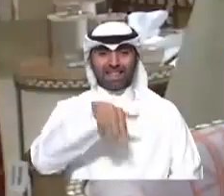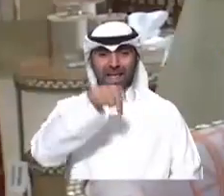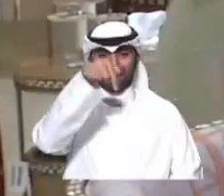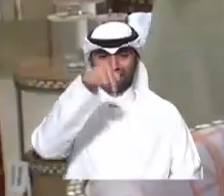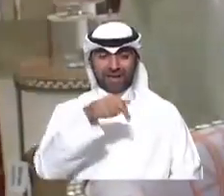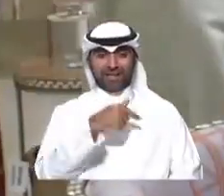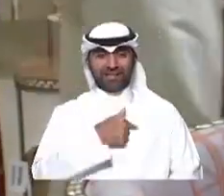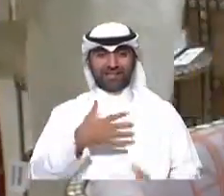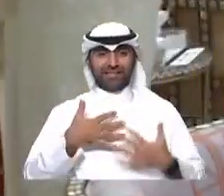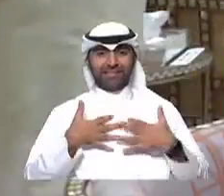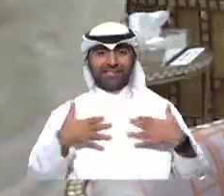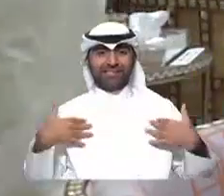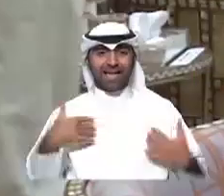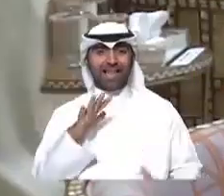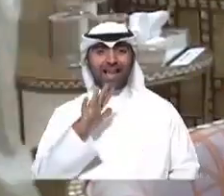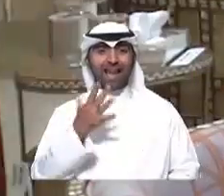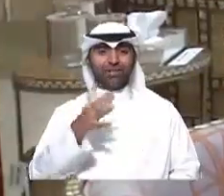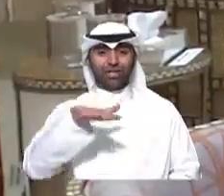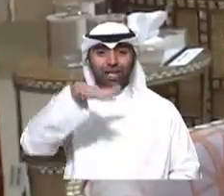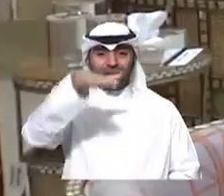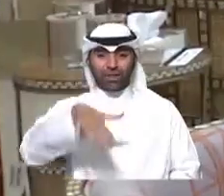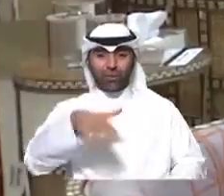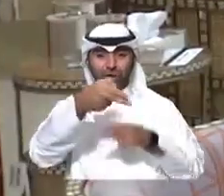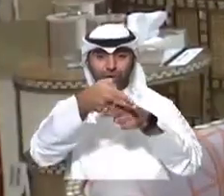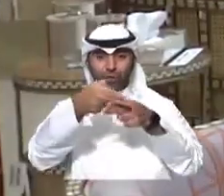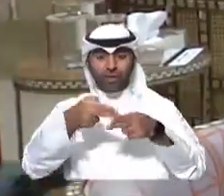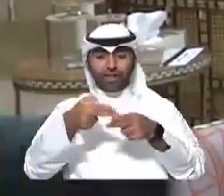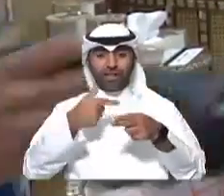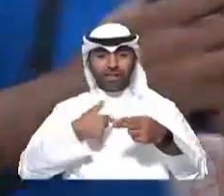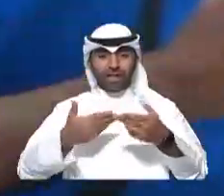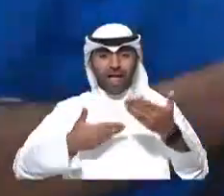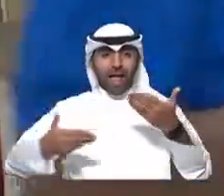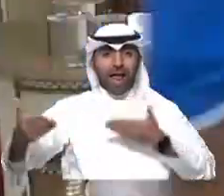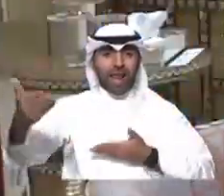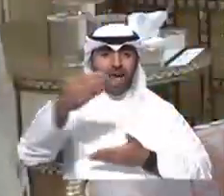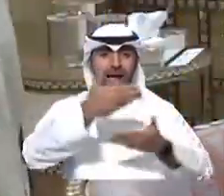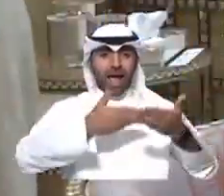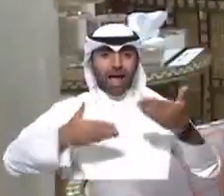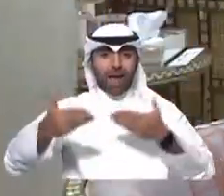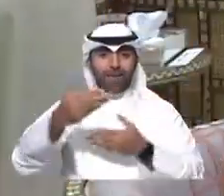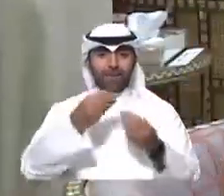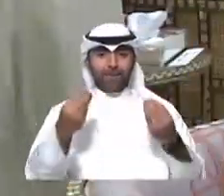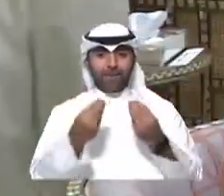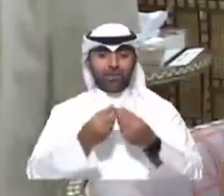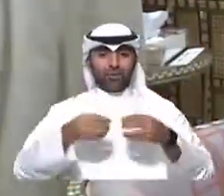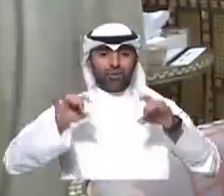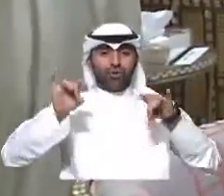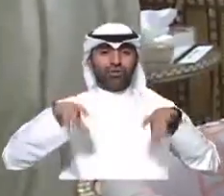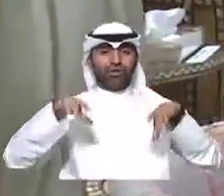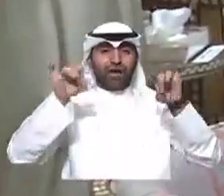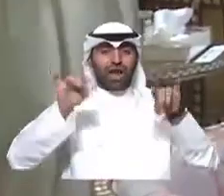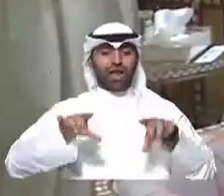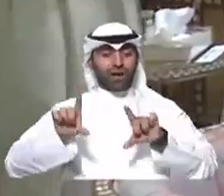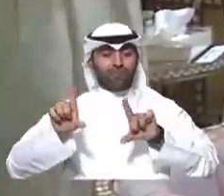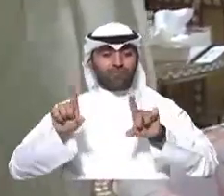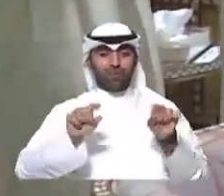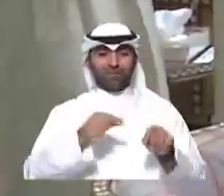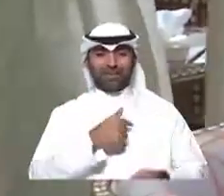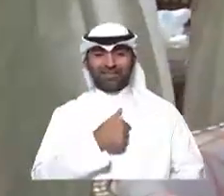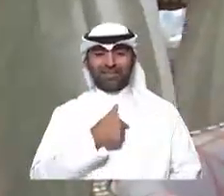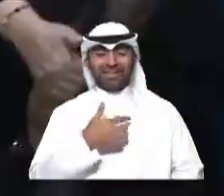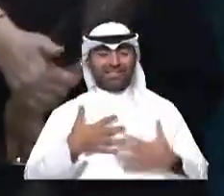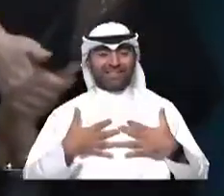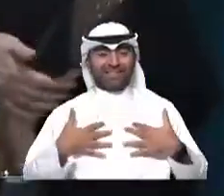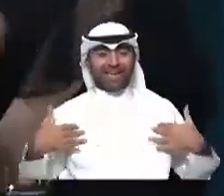استراليا في منطقة، يعني صراحة أنا ما كنت أعرف عنها، بس الفابريكس طلعت الأقمشة وايد